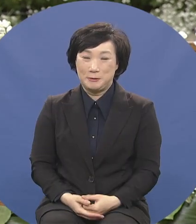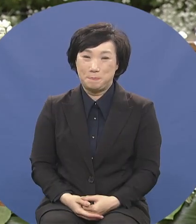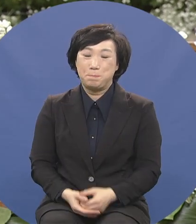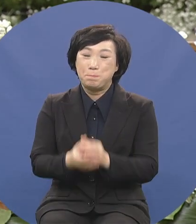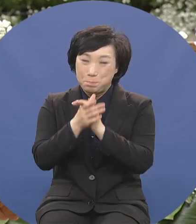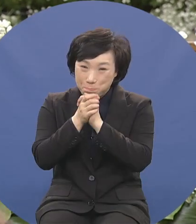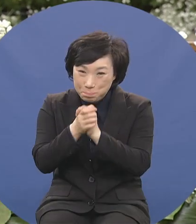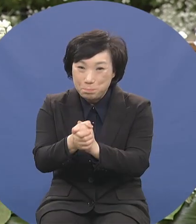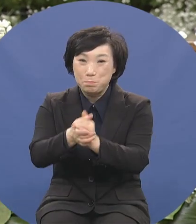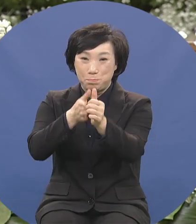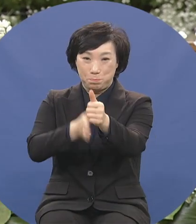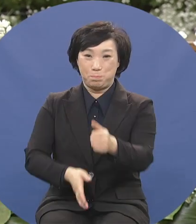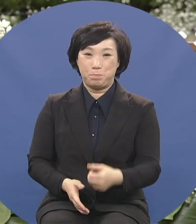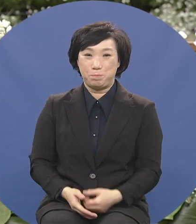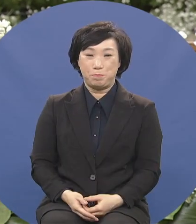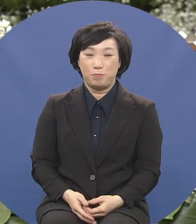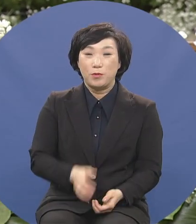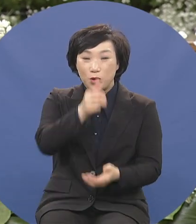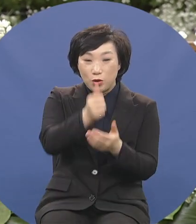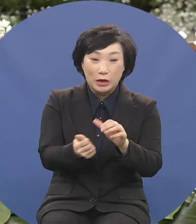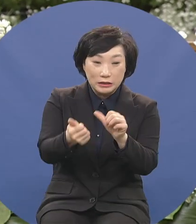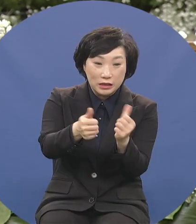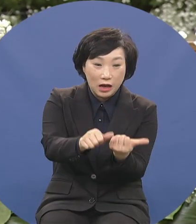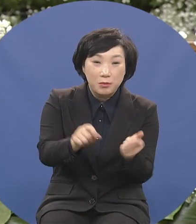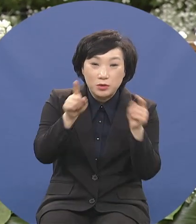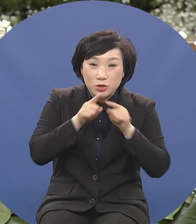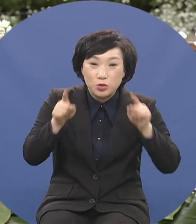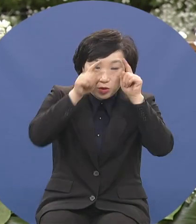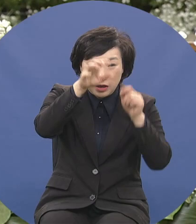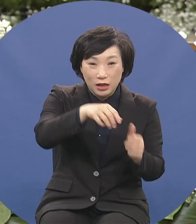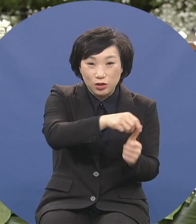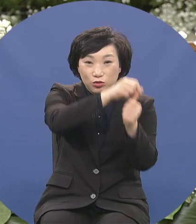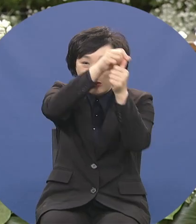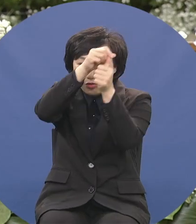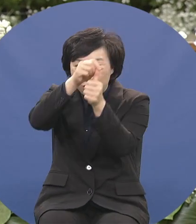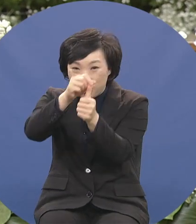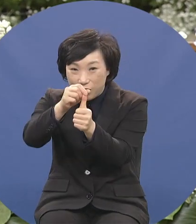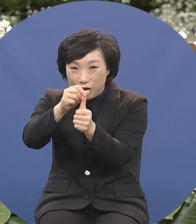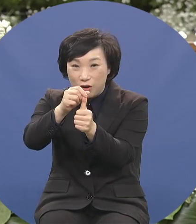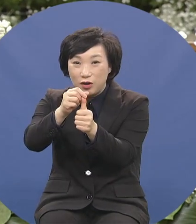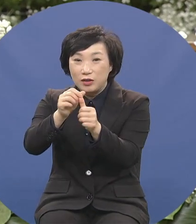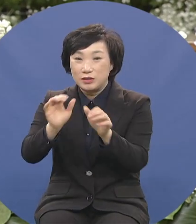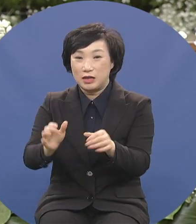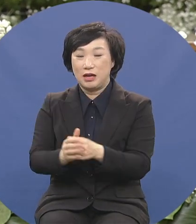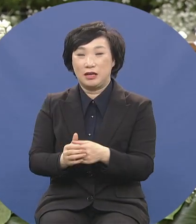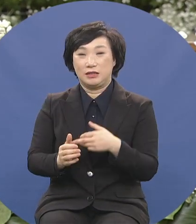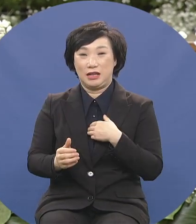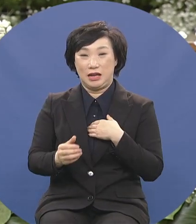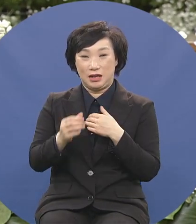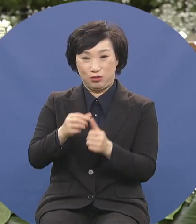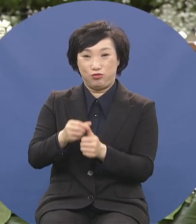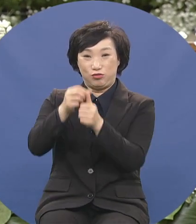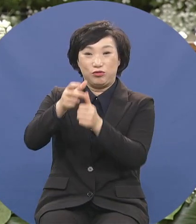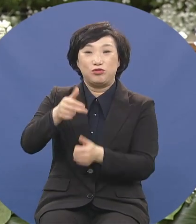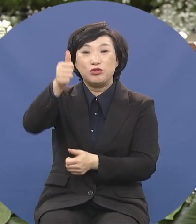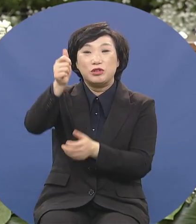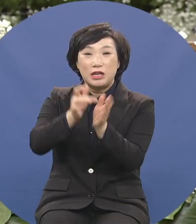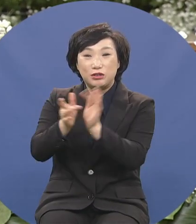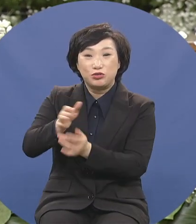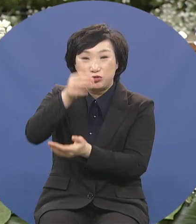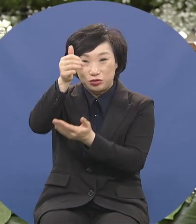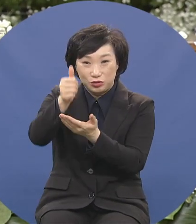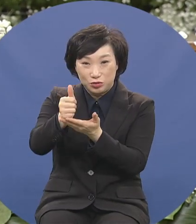기도 죄와 사망과 지옥에서 구원해 주신 내 구주 예수